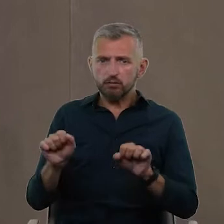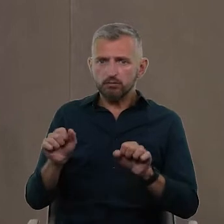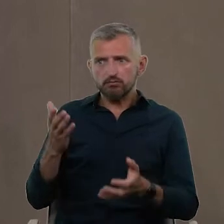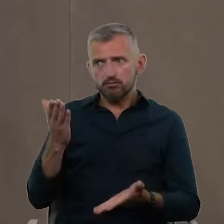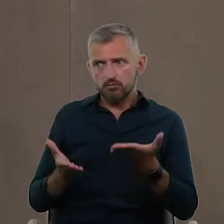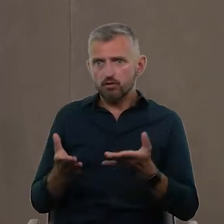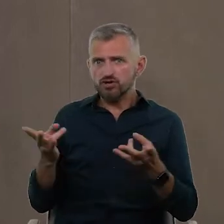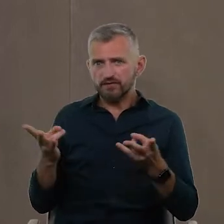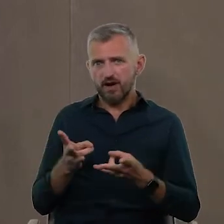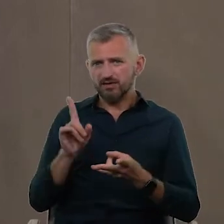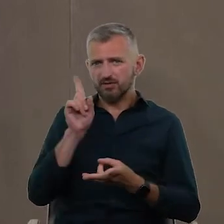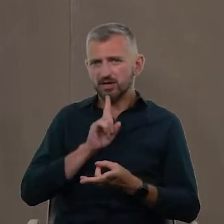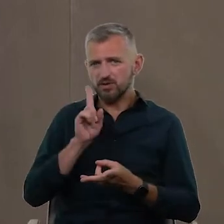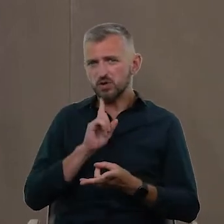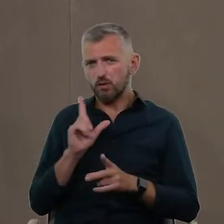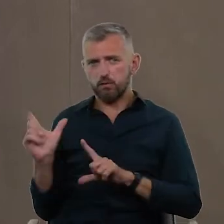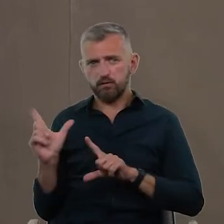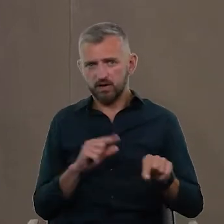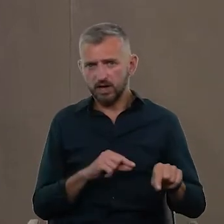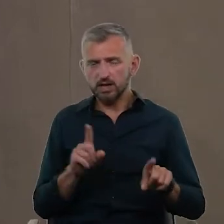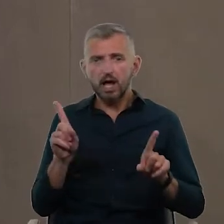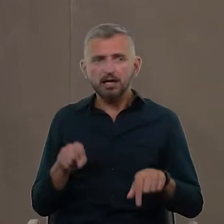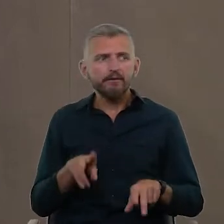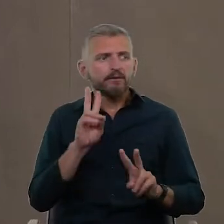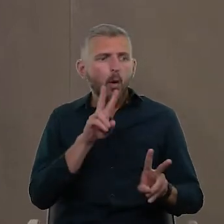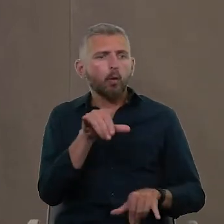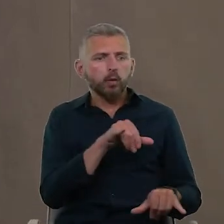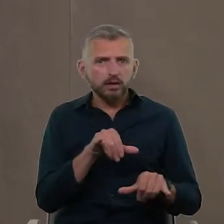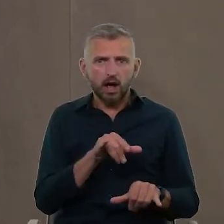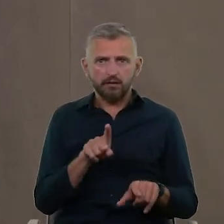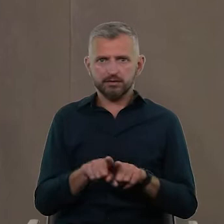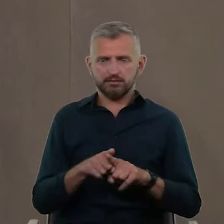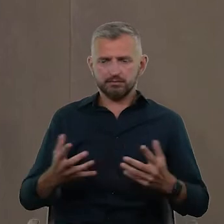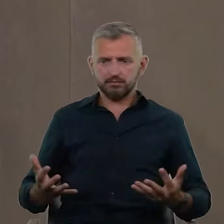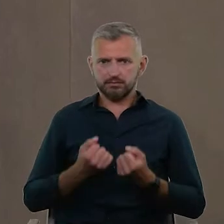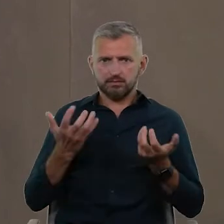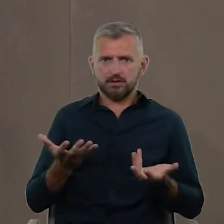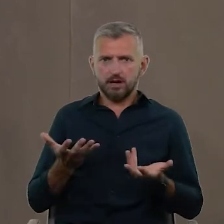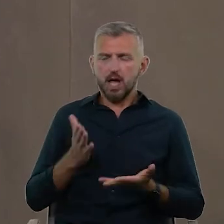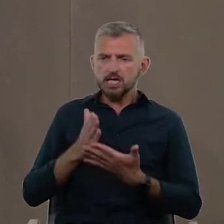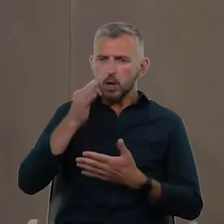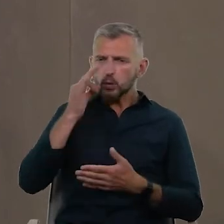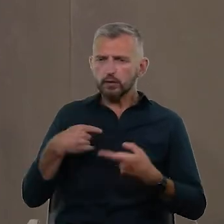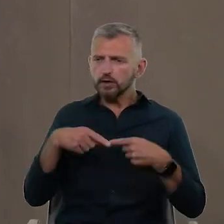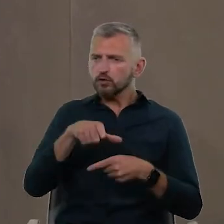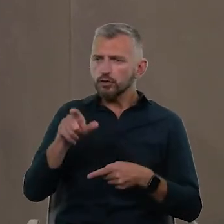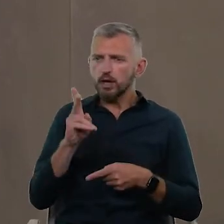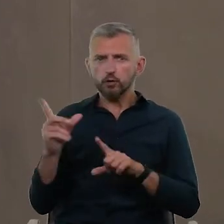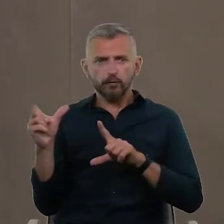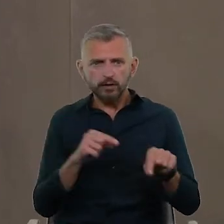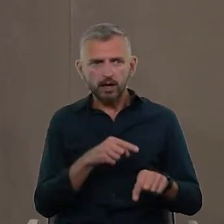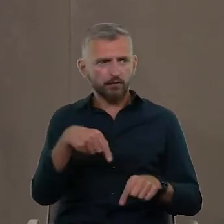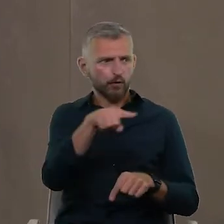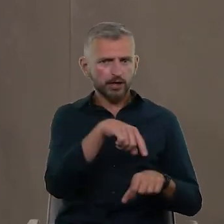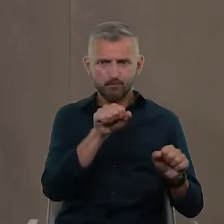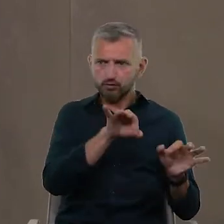варто тимчасово виїхати навіть в невідомість. Але знову ж таки, є вже досвід інших людей, які виїжджали, і вони можуть ним